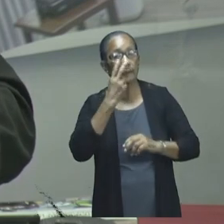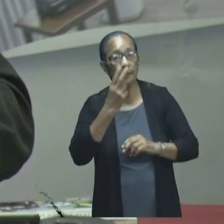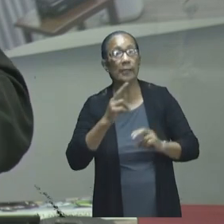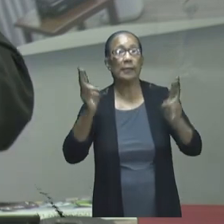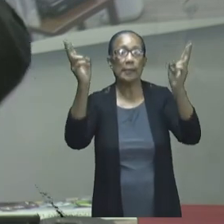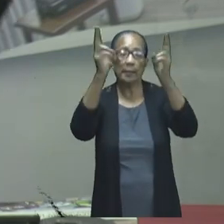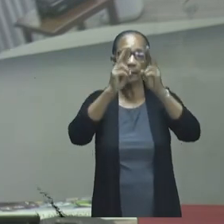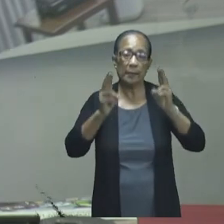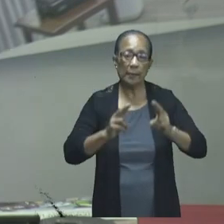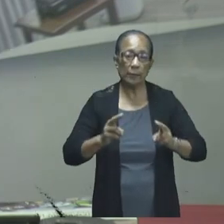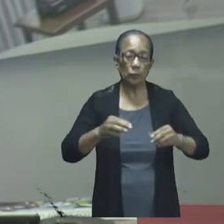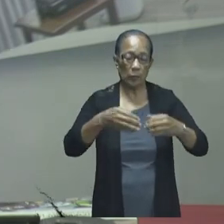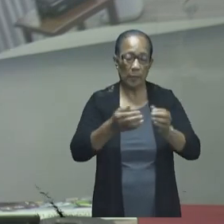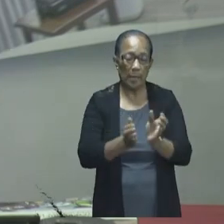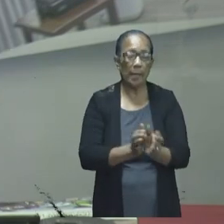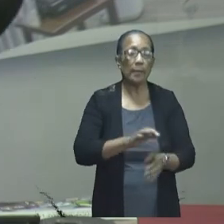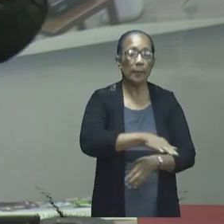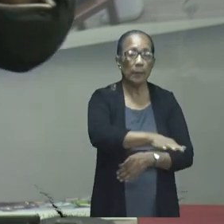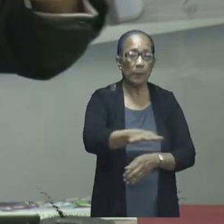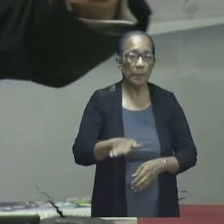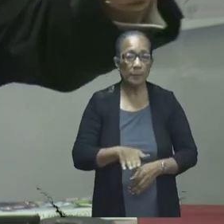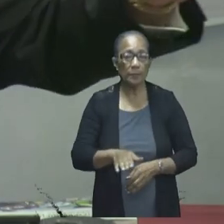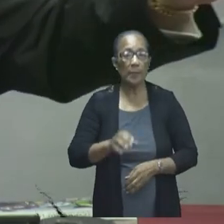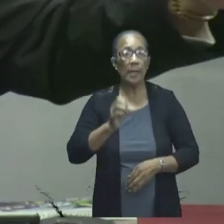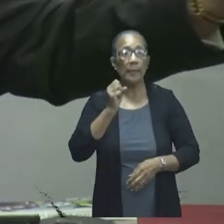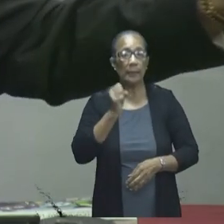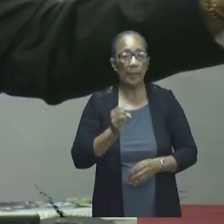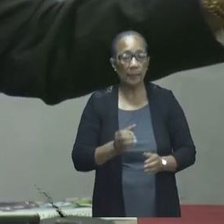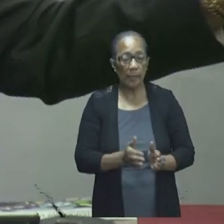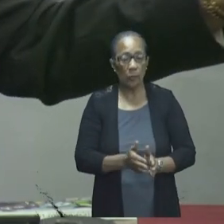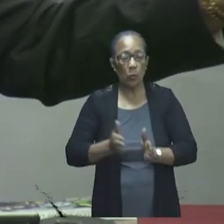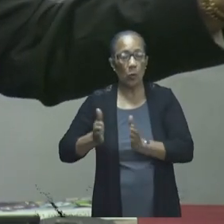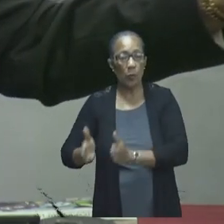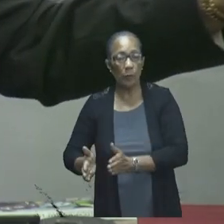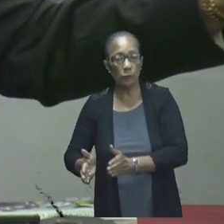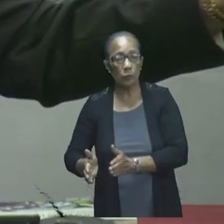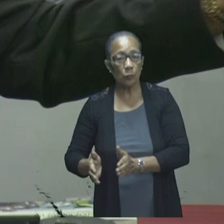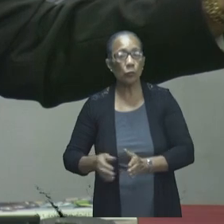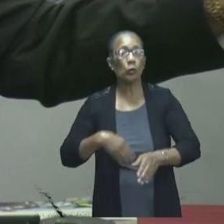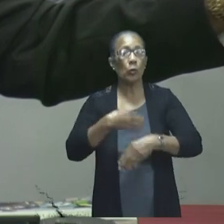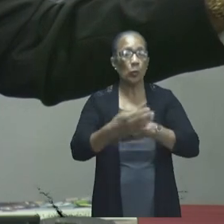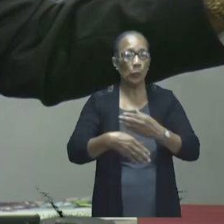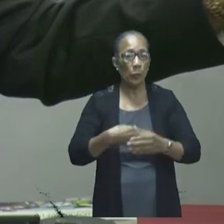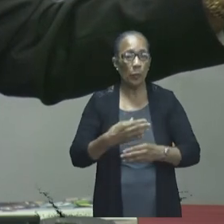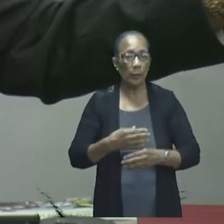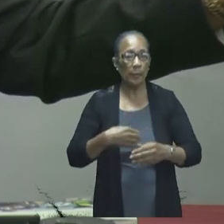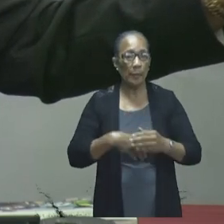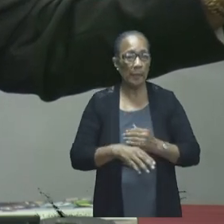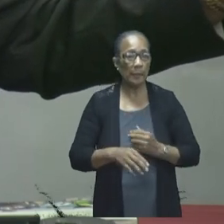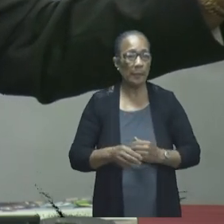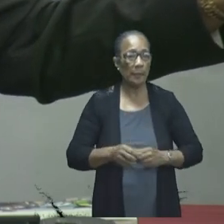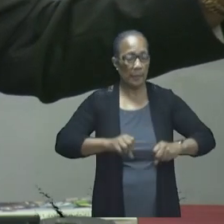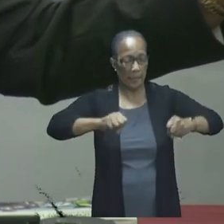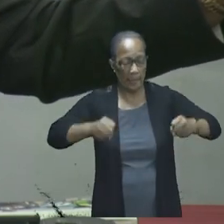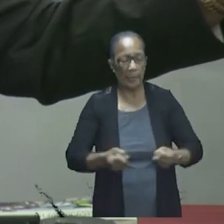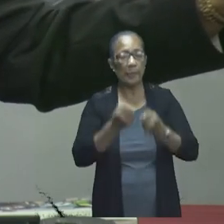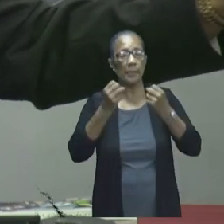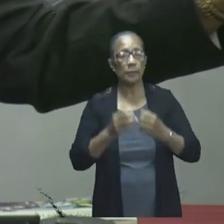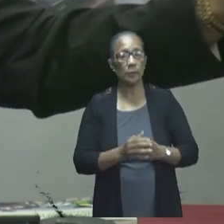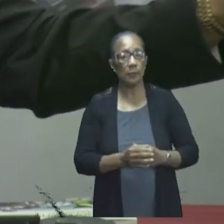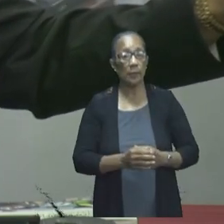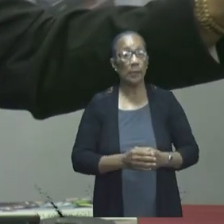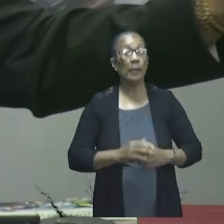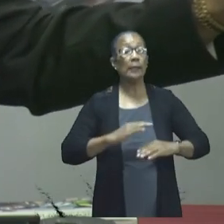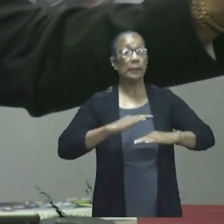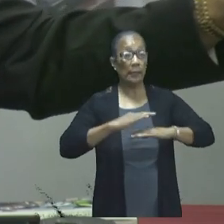dat er een uitfaseren moet plaatsvinden van die voorzie fossiele energie moet nagaan die landen